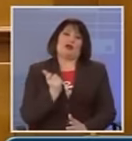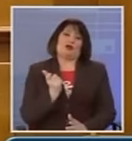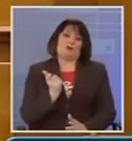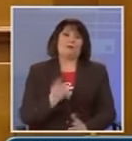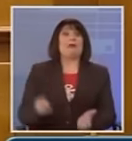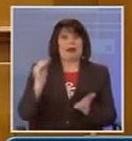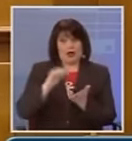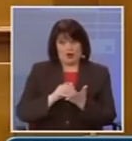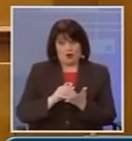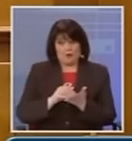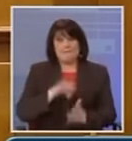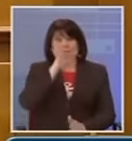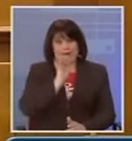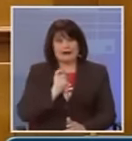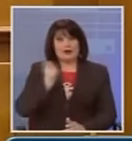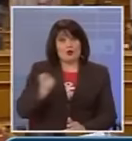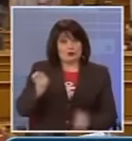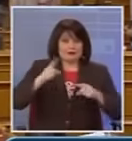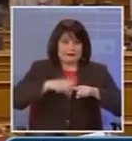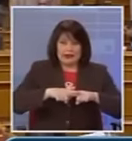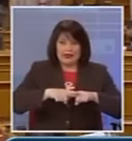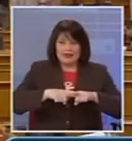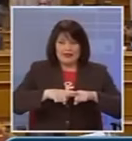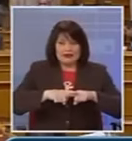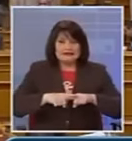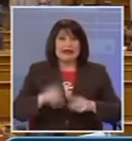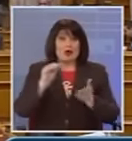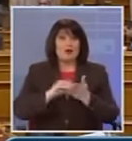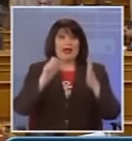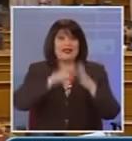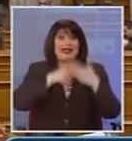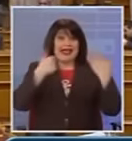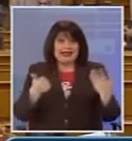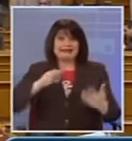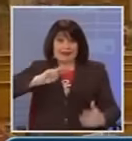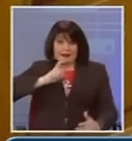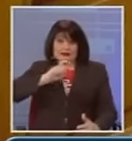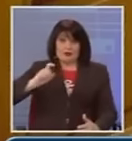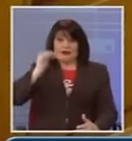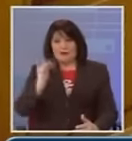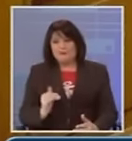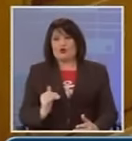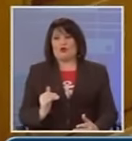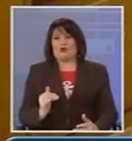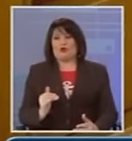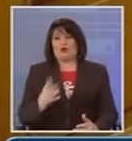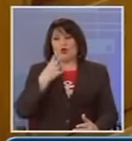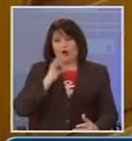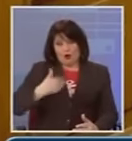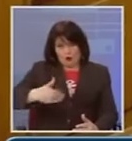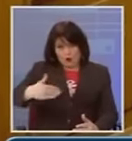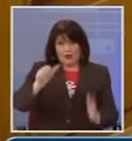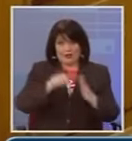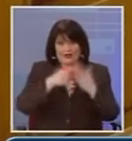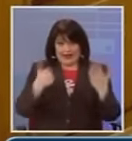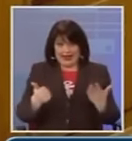επιπλέον, το πραγματικό χρέος της χώρας είναι ακόμα 16 δισεκατομμύρια πιο χαμηλό. Γιατί προβλέπονται 16